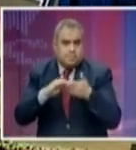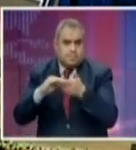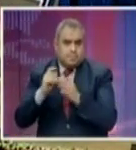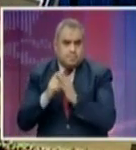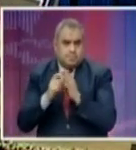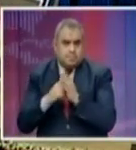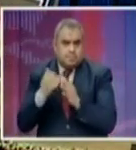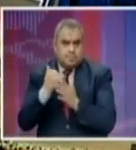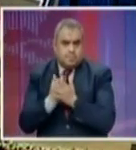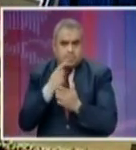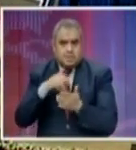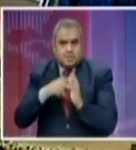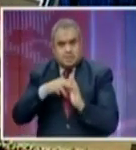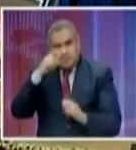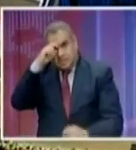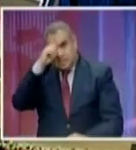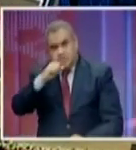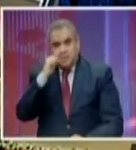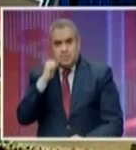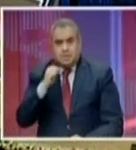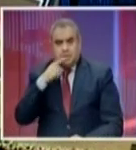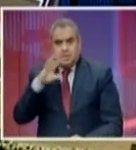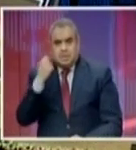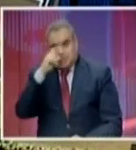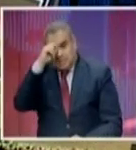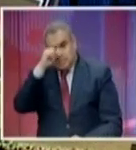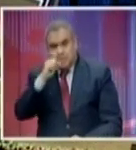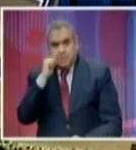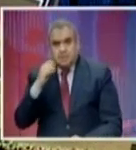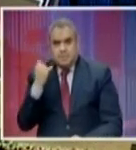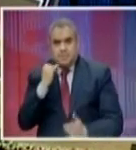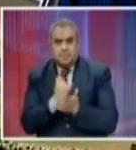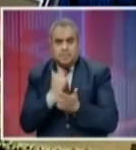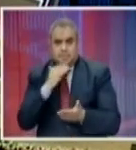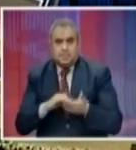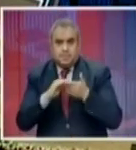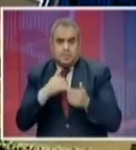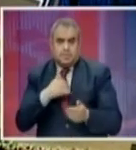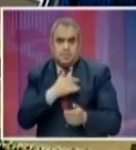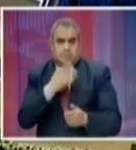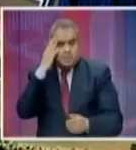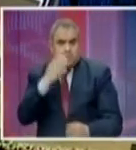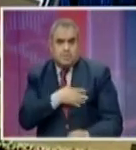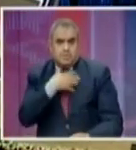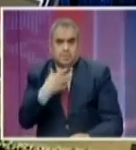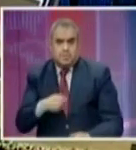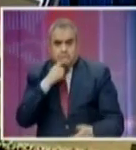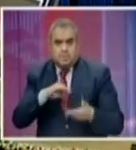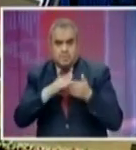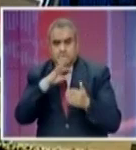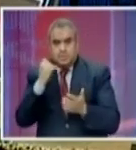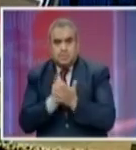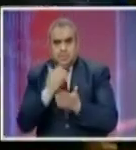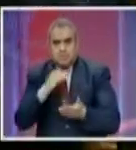ناس قامت بدور صعب، دور ما كانش مفروض عليها، ولكنها قامت بيه بكل حب وبكل عطاء، كل تضحية